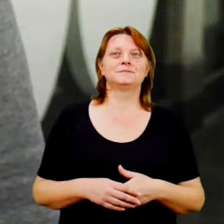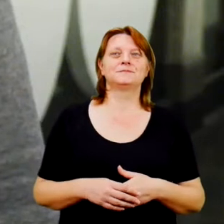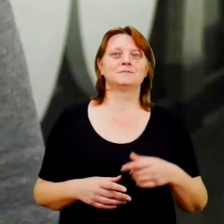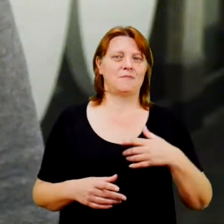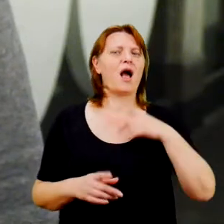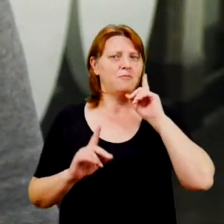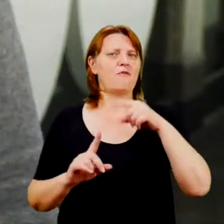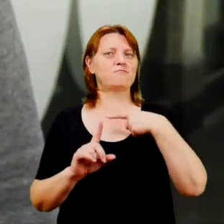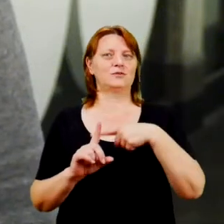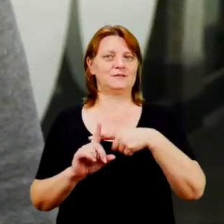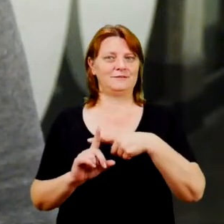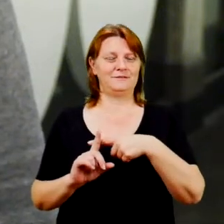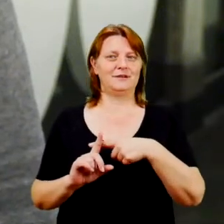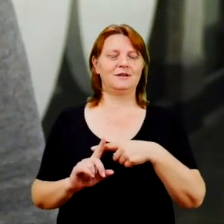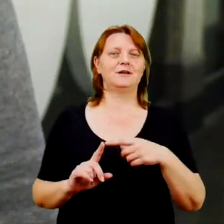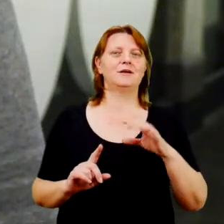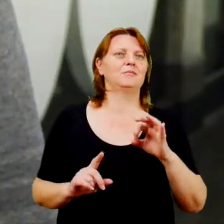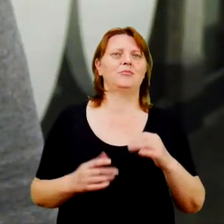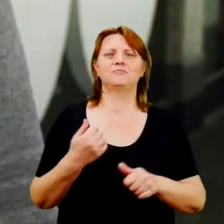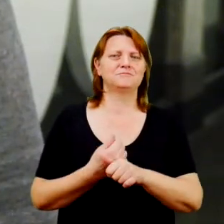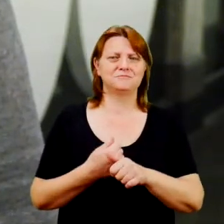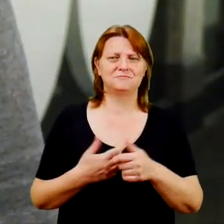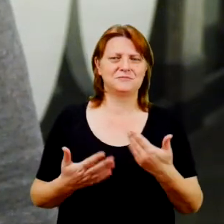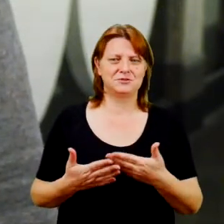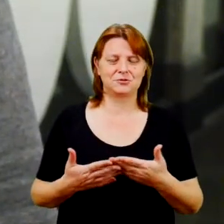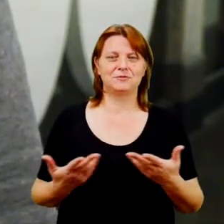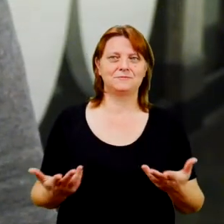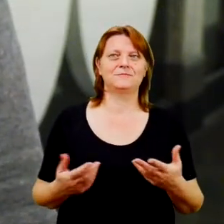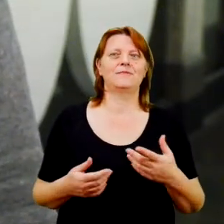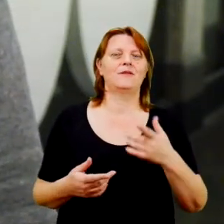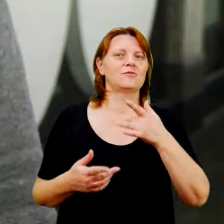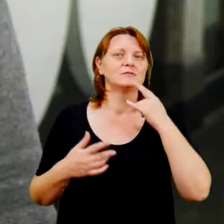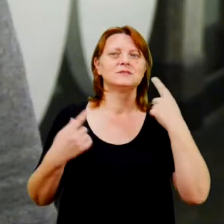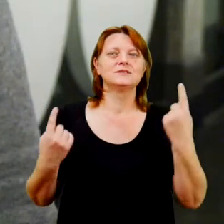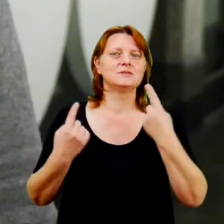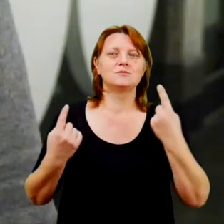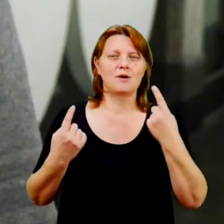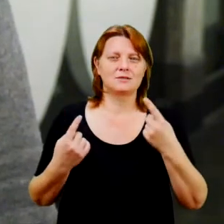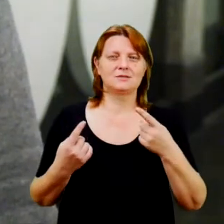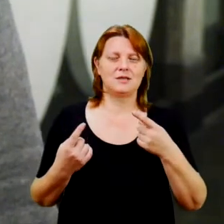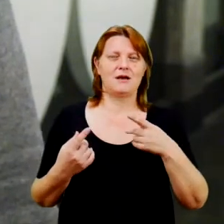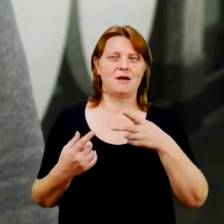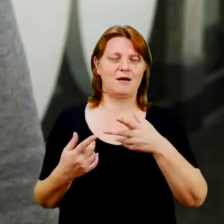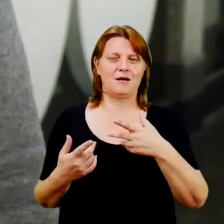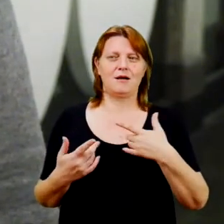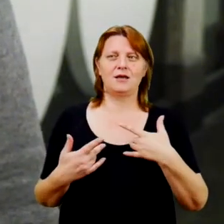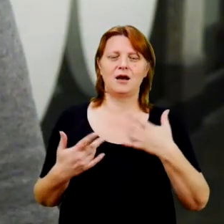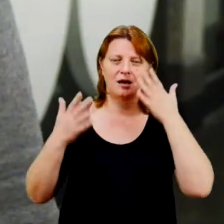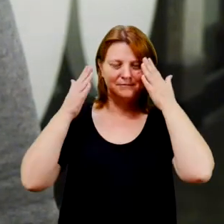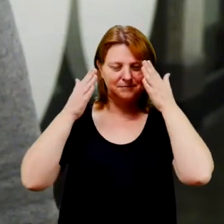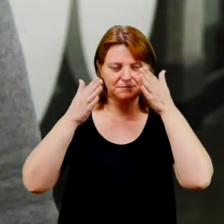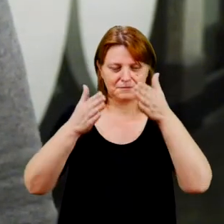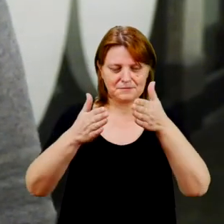Bardzo pozytywnie, ponieważ jest to sytuacja taka, która pozwala nam skupić